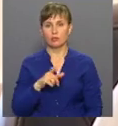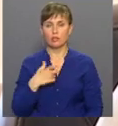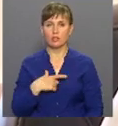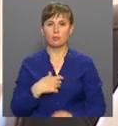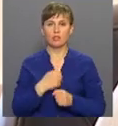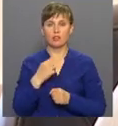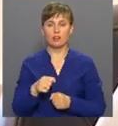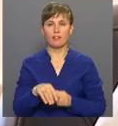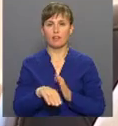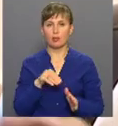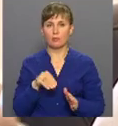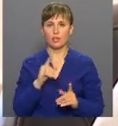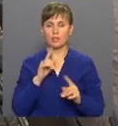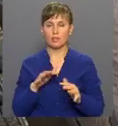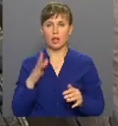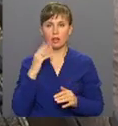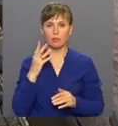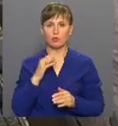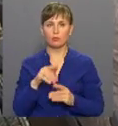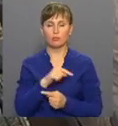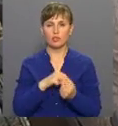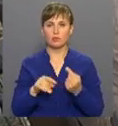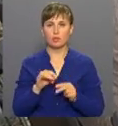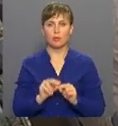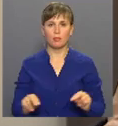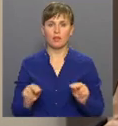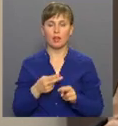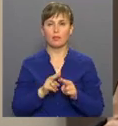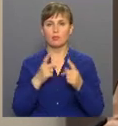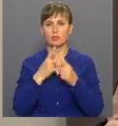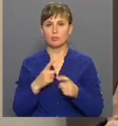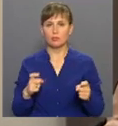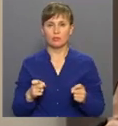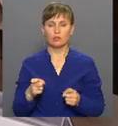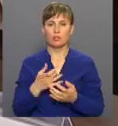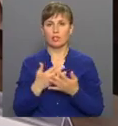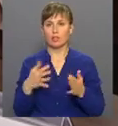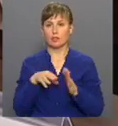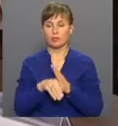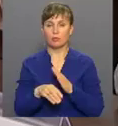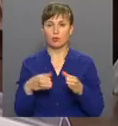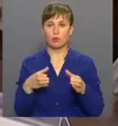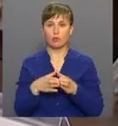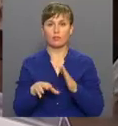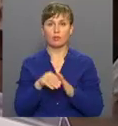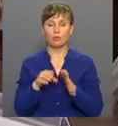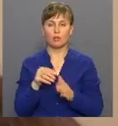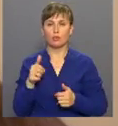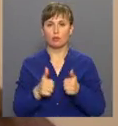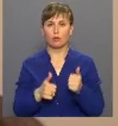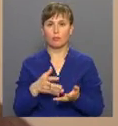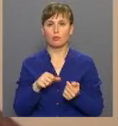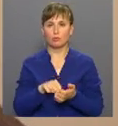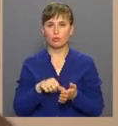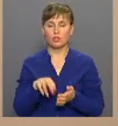выборах в сенат от алматы будут бизнесмены и преподавать об этом сообщили в горы с бирками в депутатской гонке примут участия